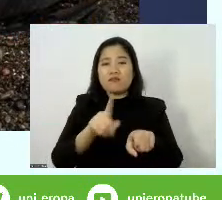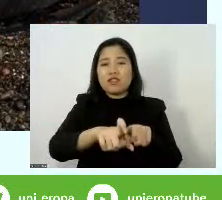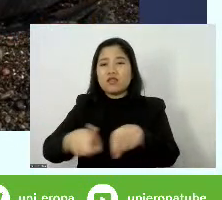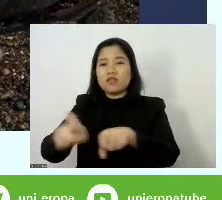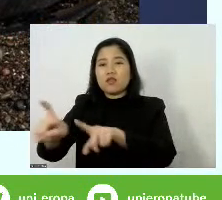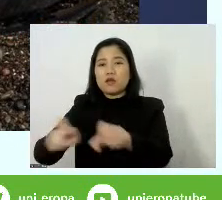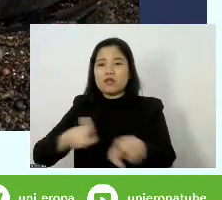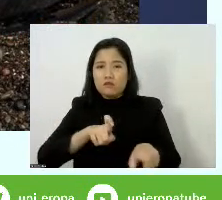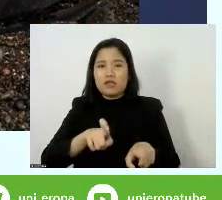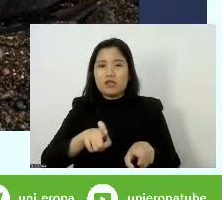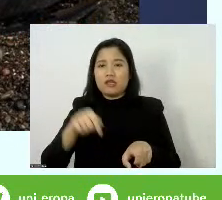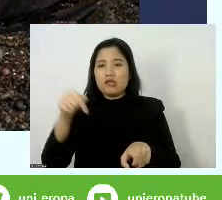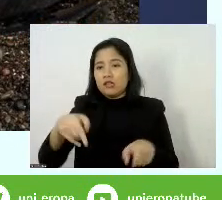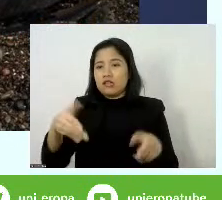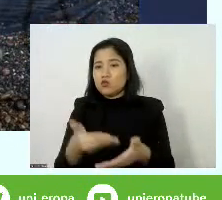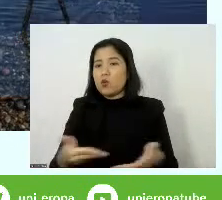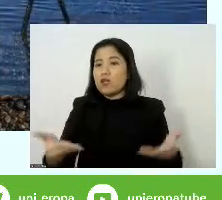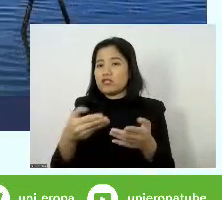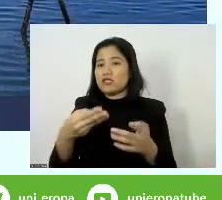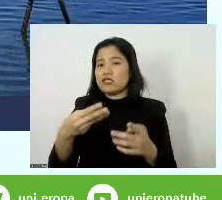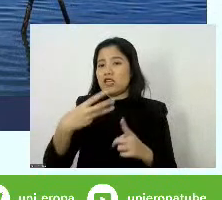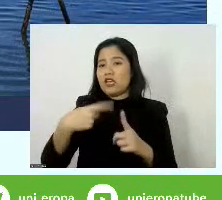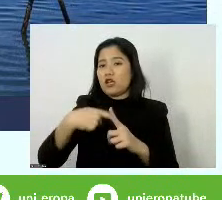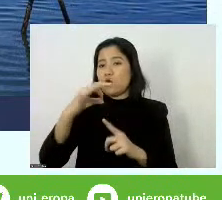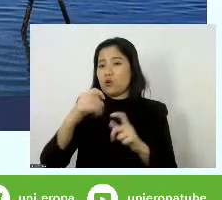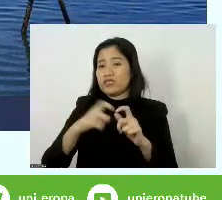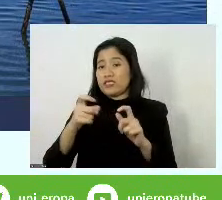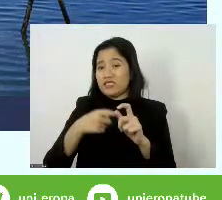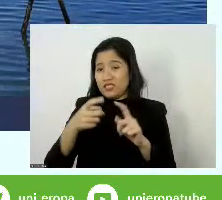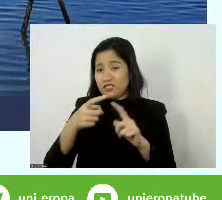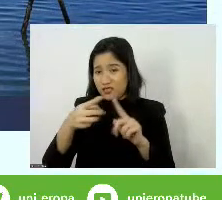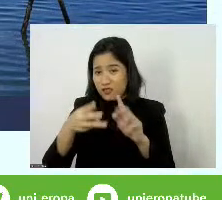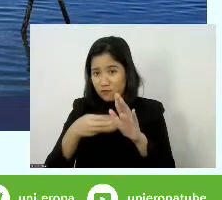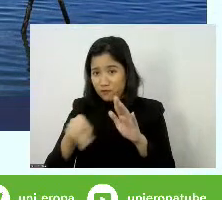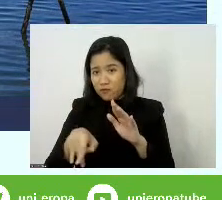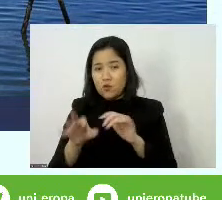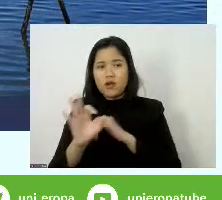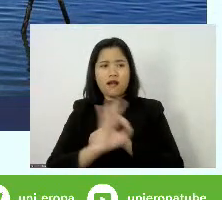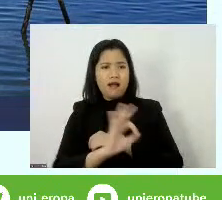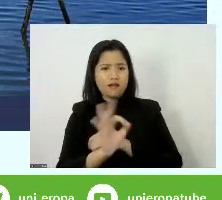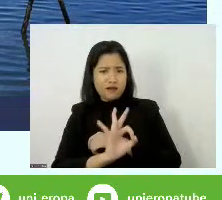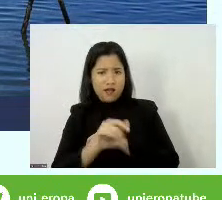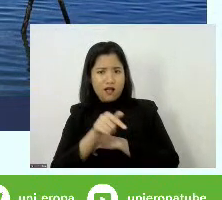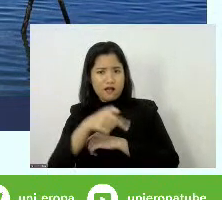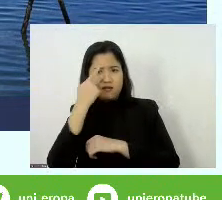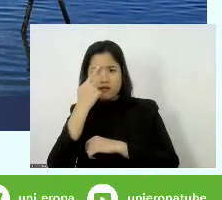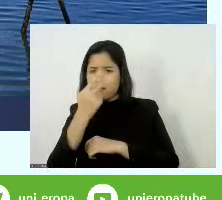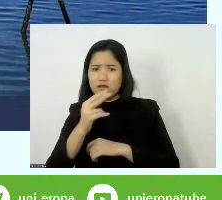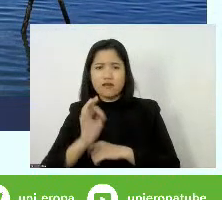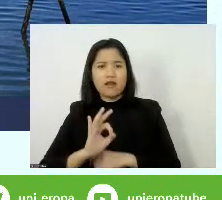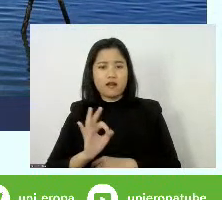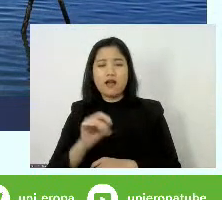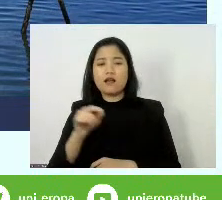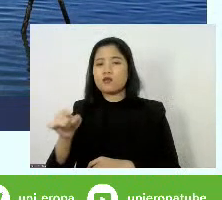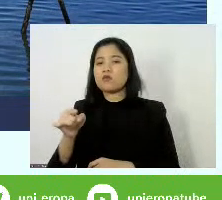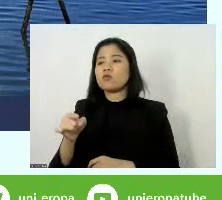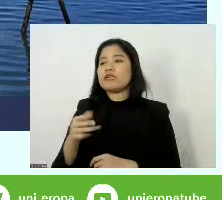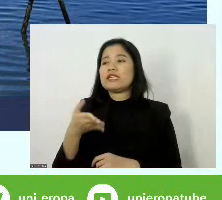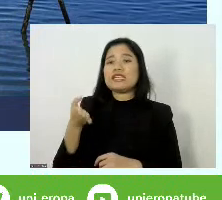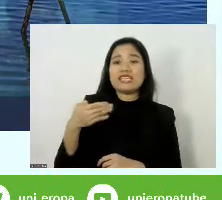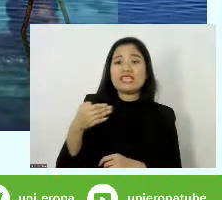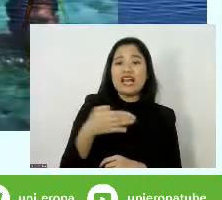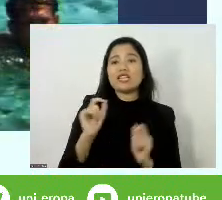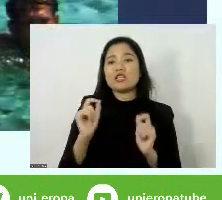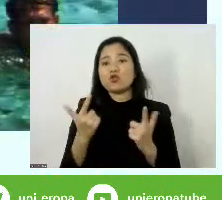ketika ekosistem ini eh mati hilang tidak ada lagi tempat dimana ikan bisa